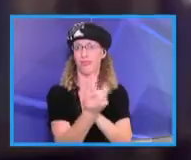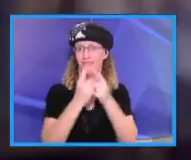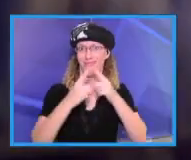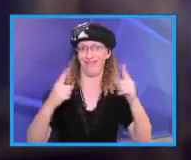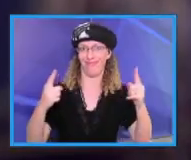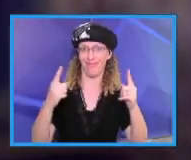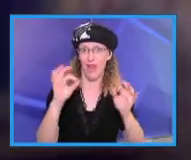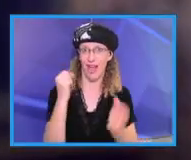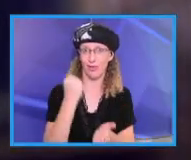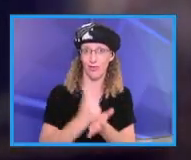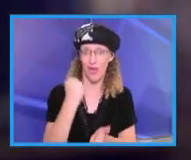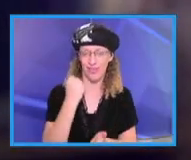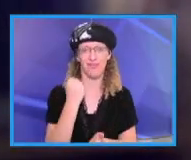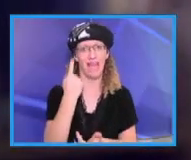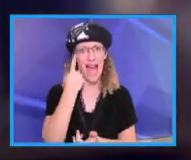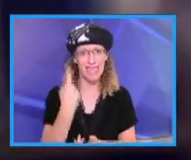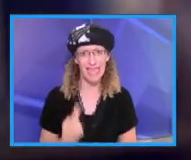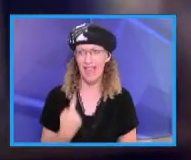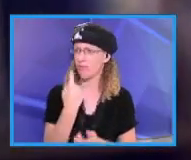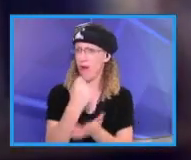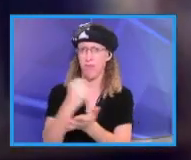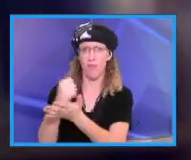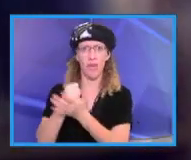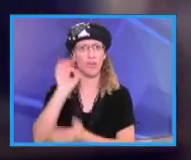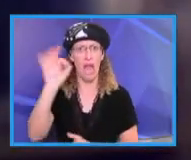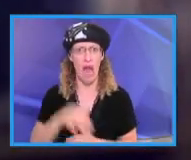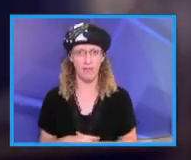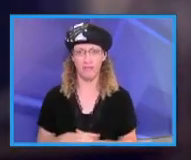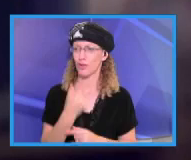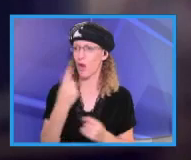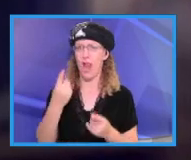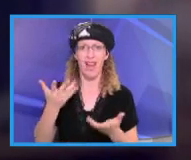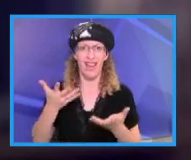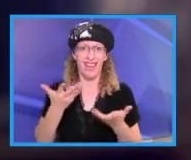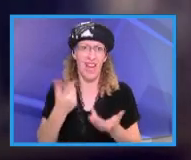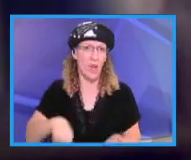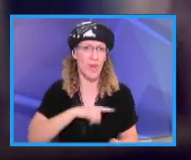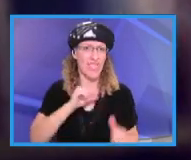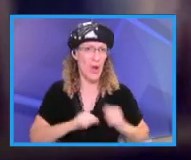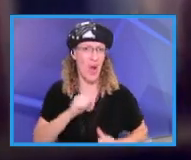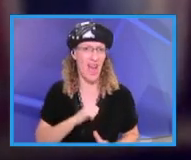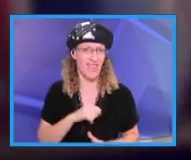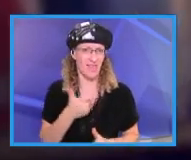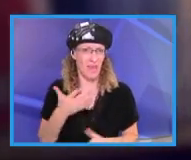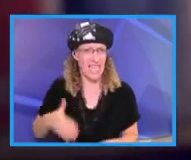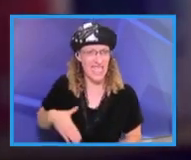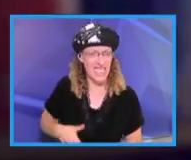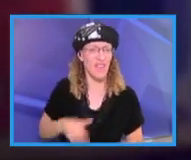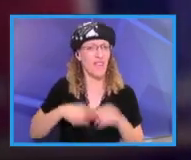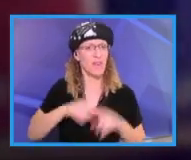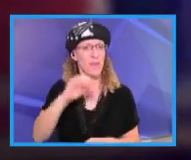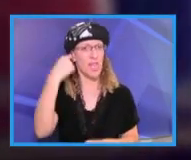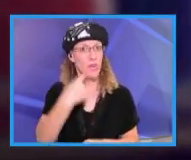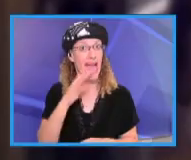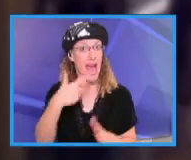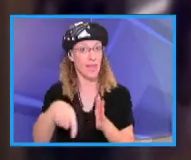כשרות. כל חצר חסידית מחזיקה כשרות משלה. לכולנו זה כואב בכיס, לפעמים זה גם ממש שחיתות. אז איך מתקנים